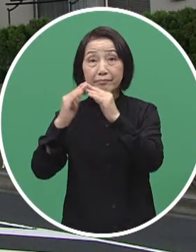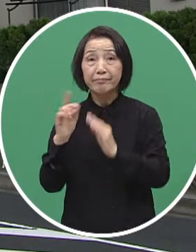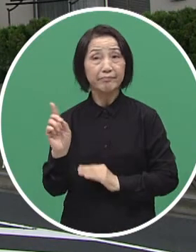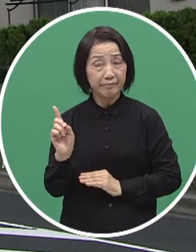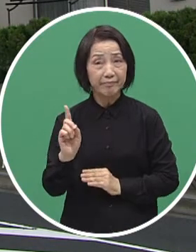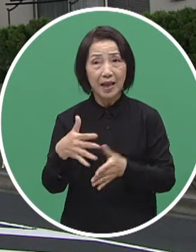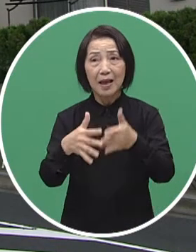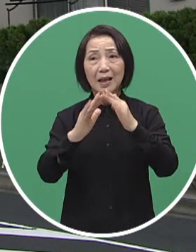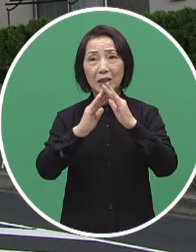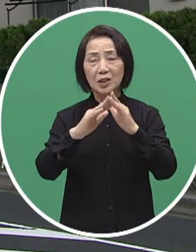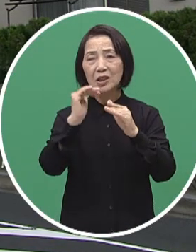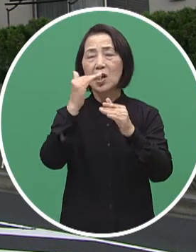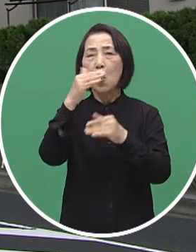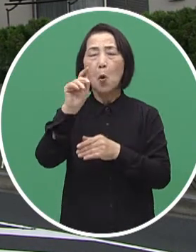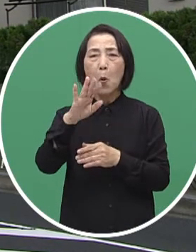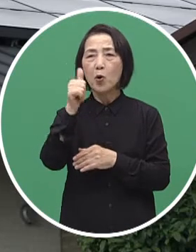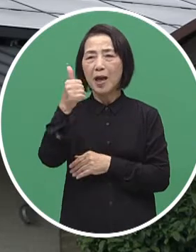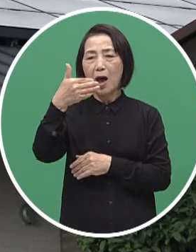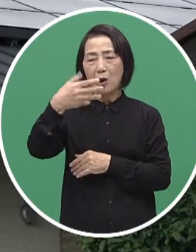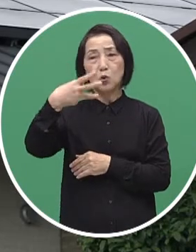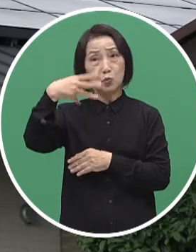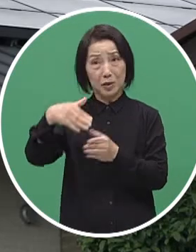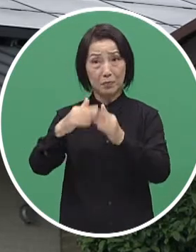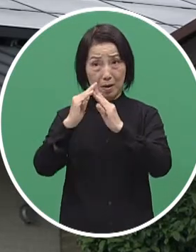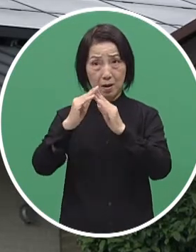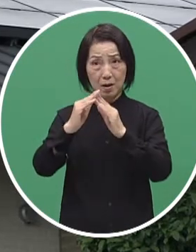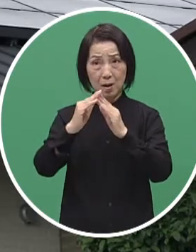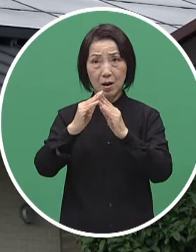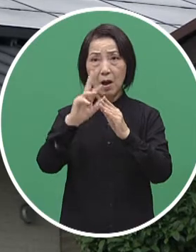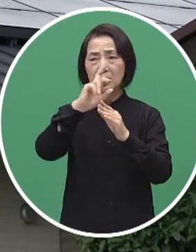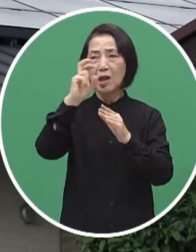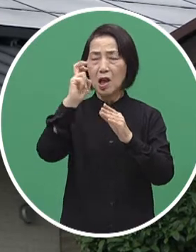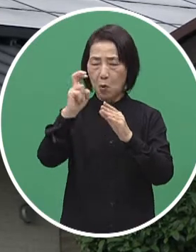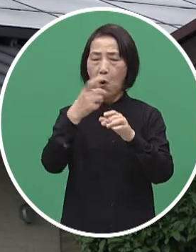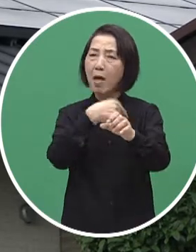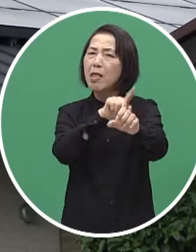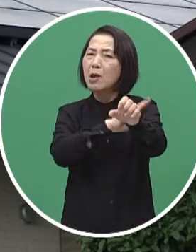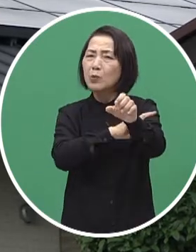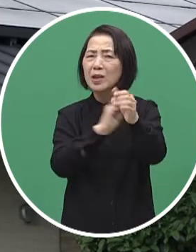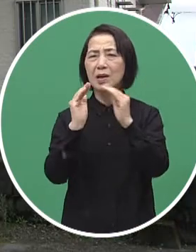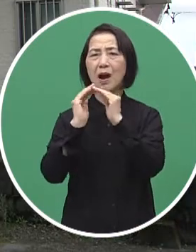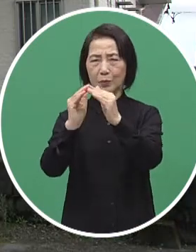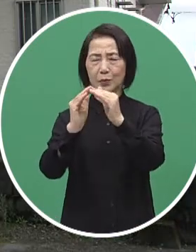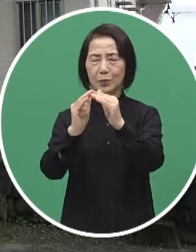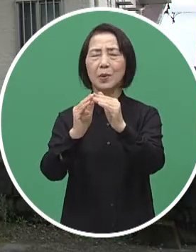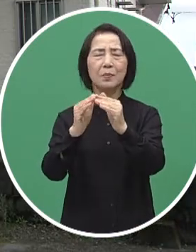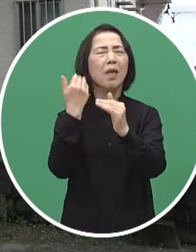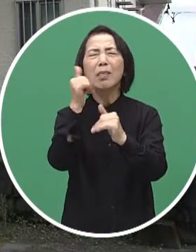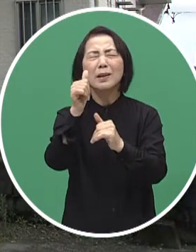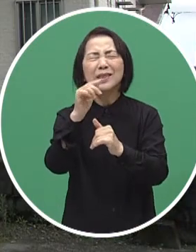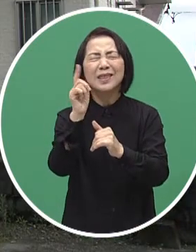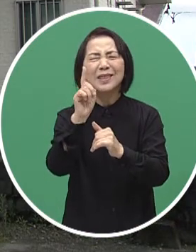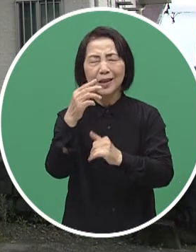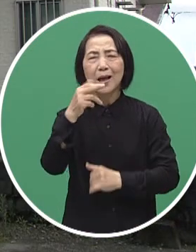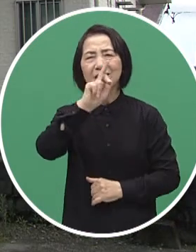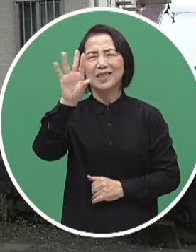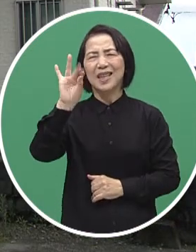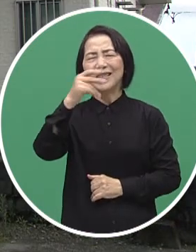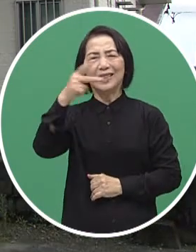この住宅は建築工房匠が建てたゼロエネルギーハウス通称設置